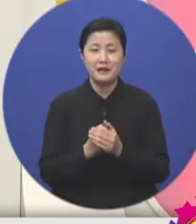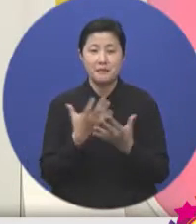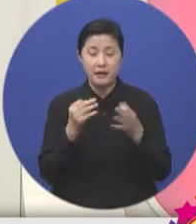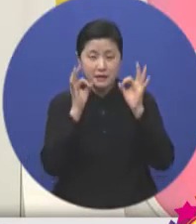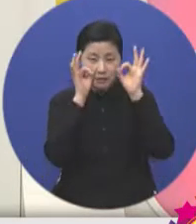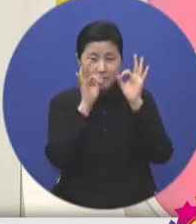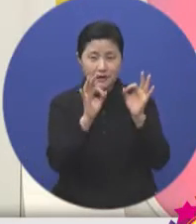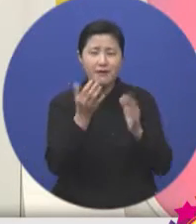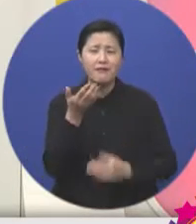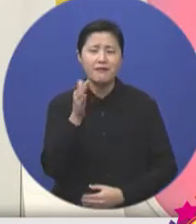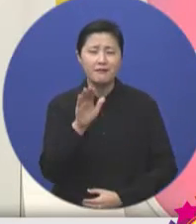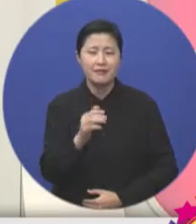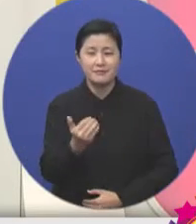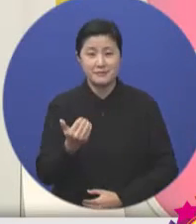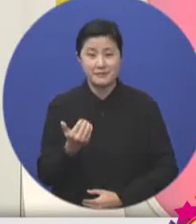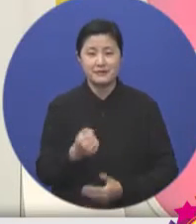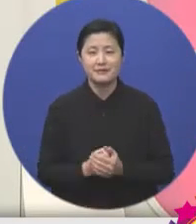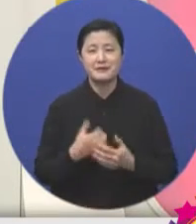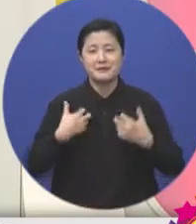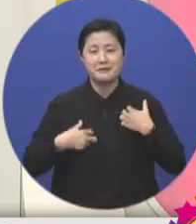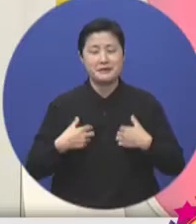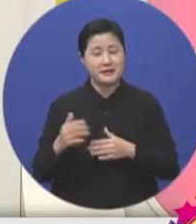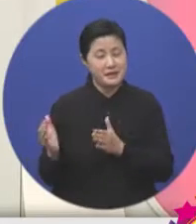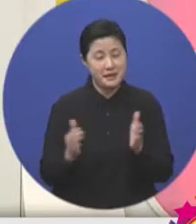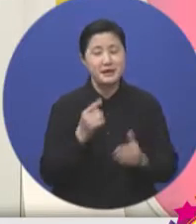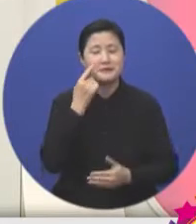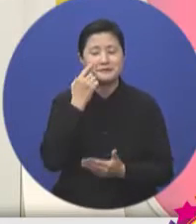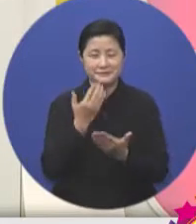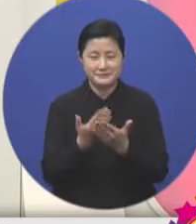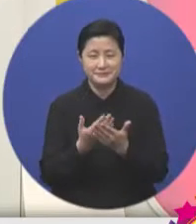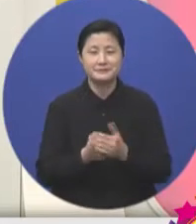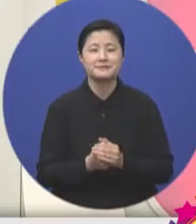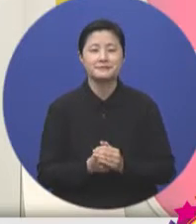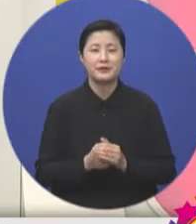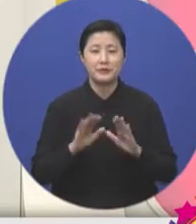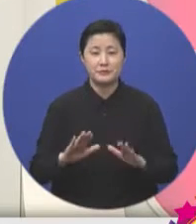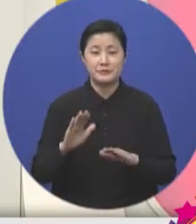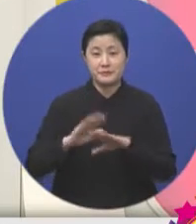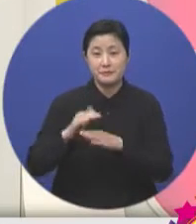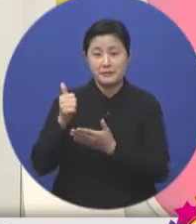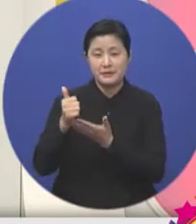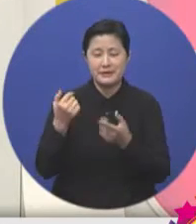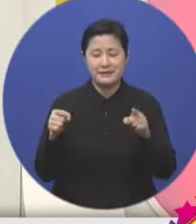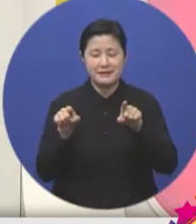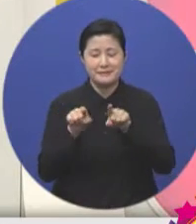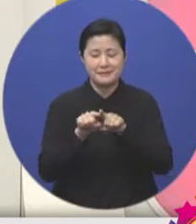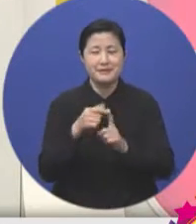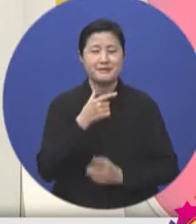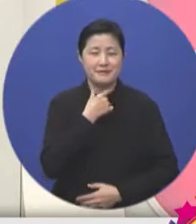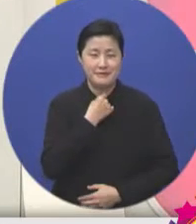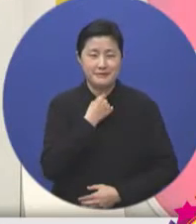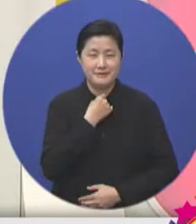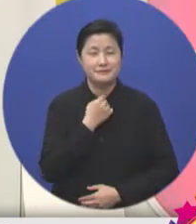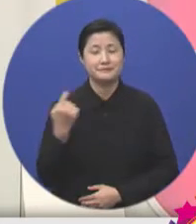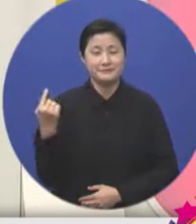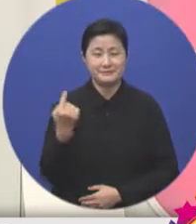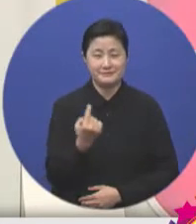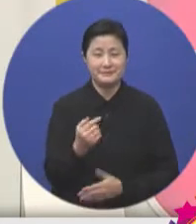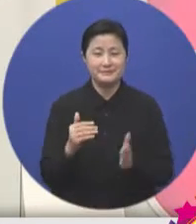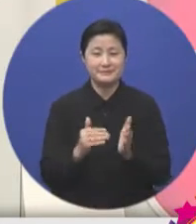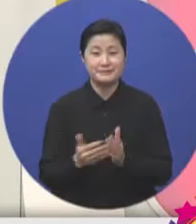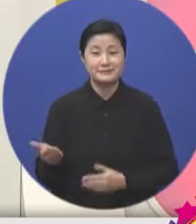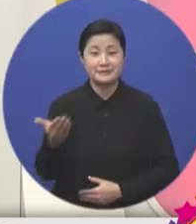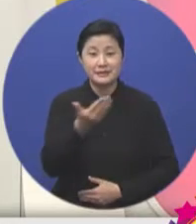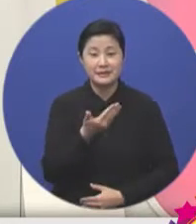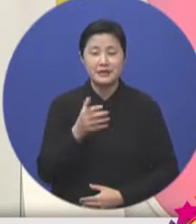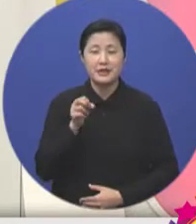많이 해봤는데. 네. 예. 한번 재밌게 한번 해보겠습니다. 네, 저는요 오늘 또 손빈 씨와 또 함께하기 위해서 짠 하고 왔는데요. 네네.